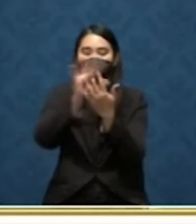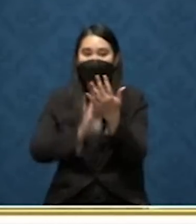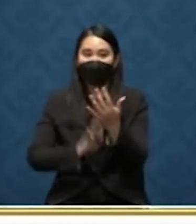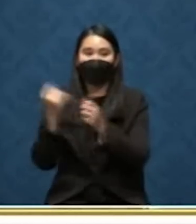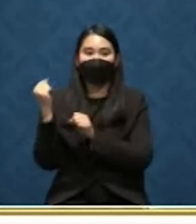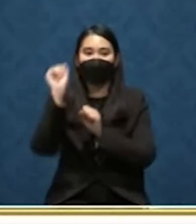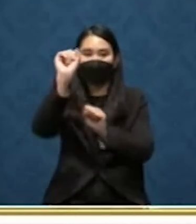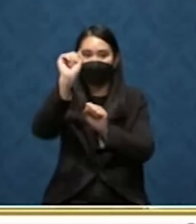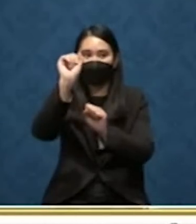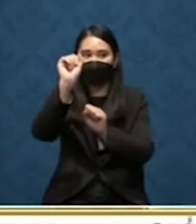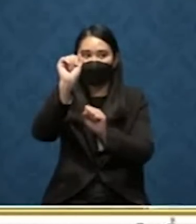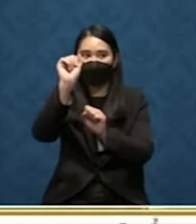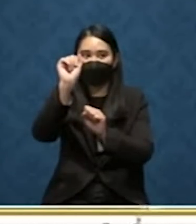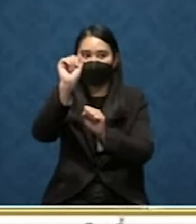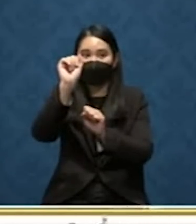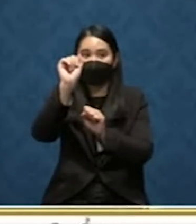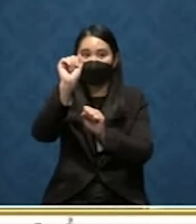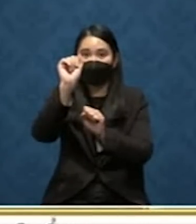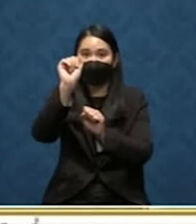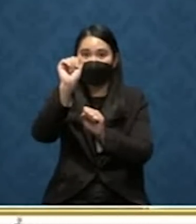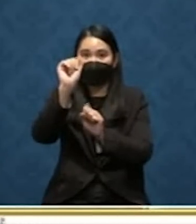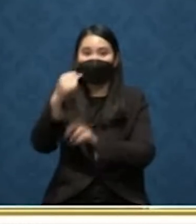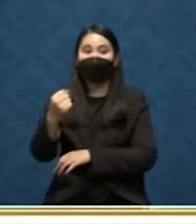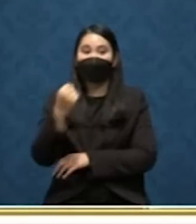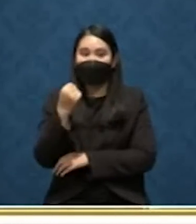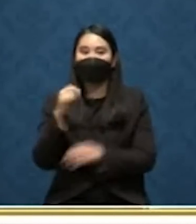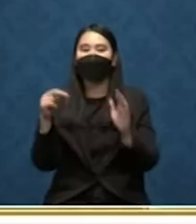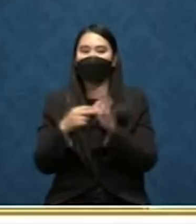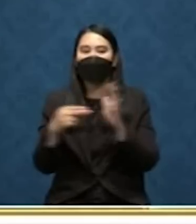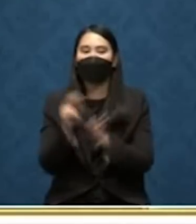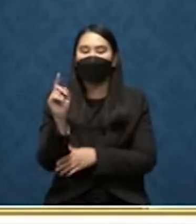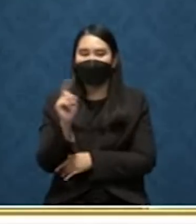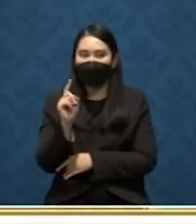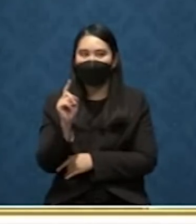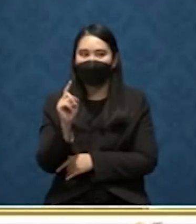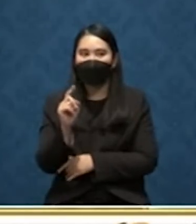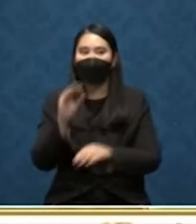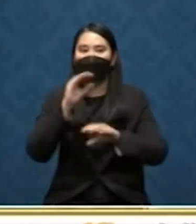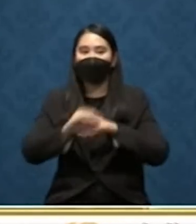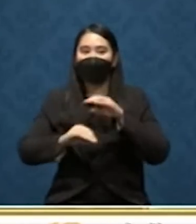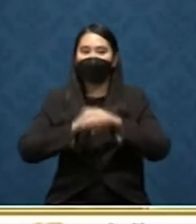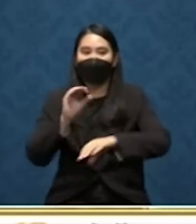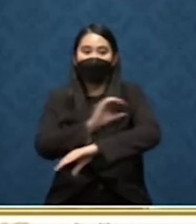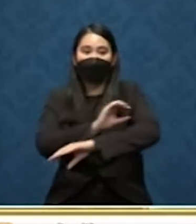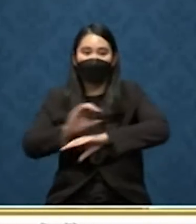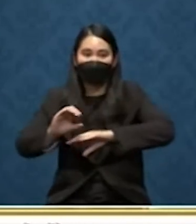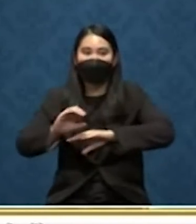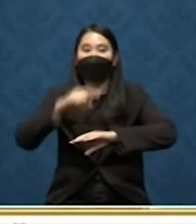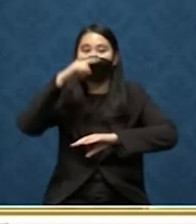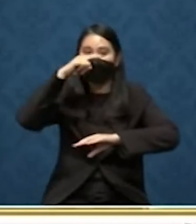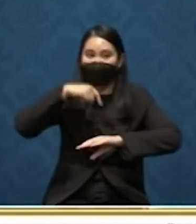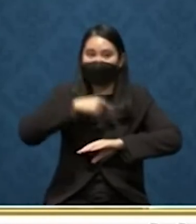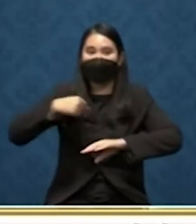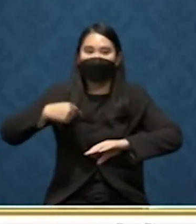ประกาศวาจะใช้พระราศ เด็ขาด เพื่อรัประกว่าโครงการรถไฟความเร็วสูงไยจีน